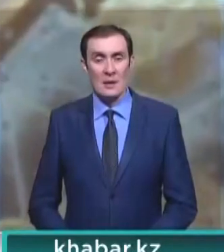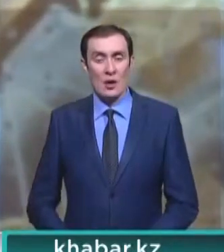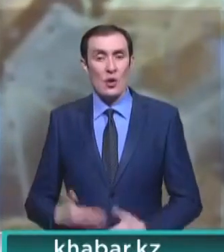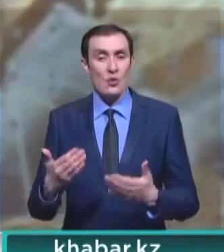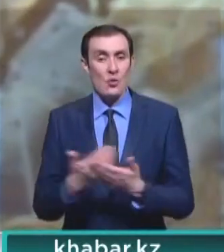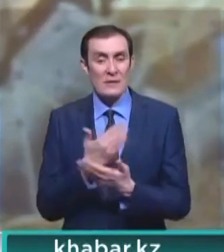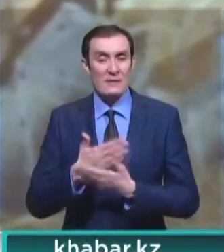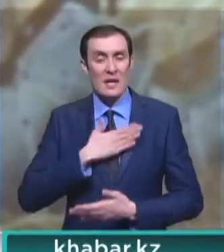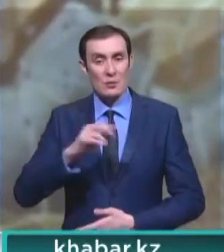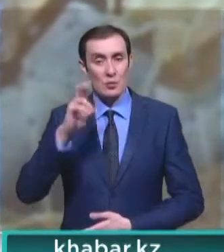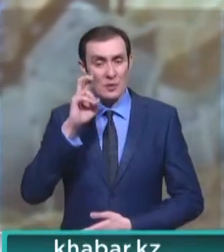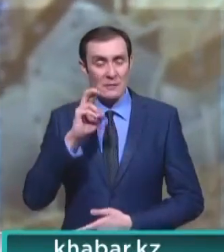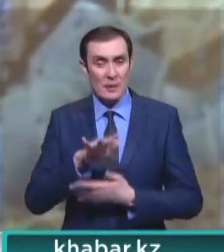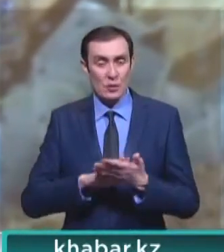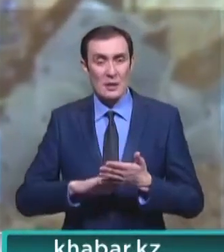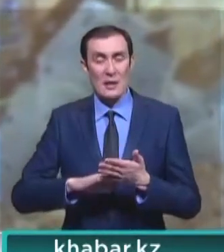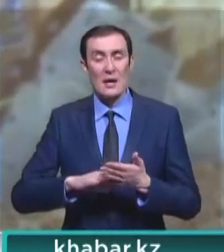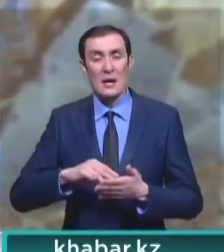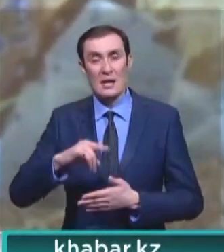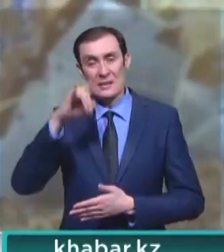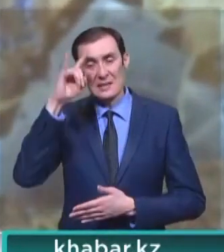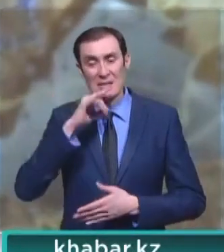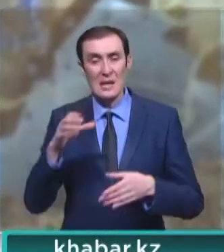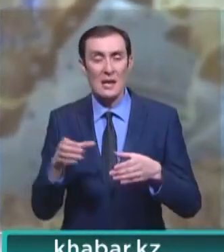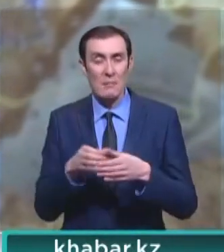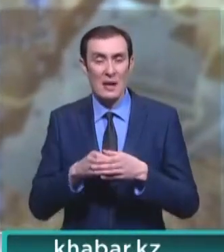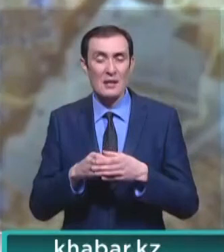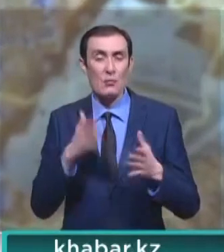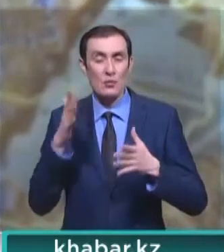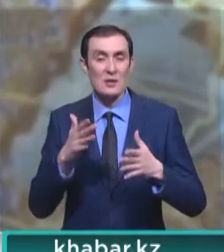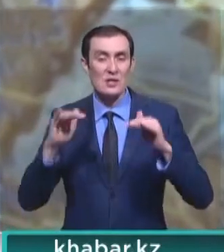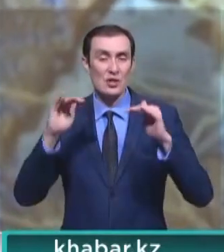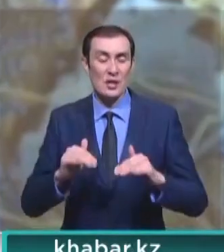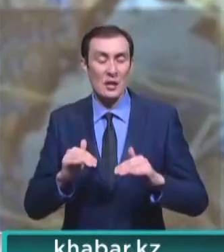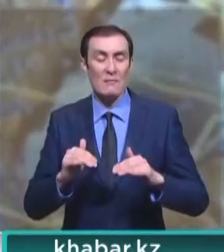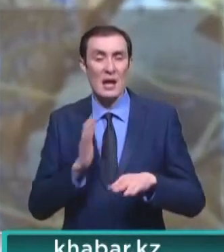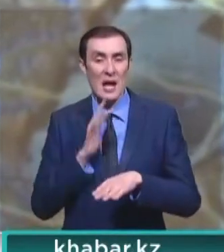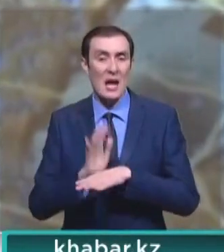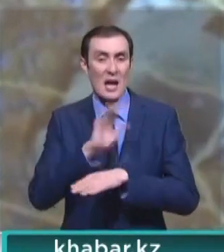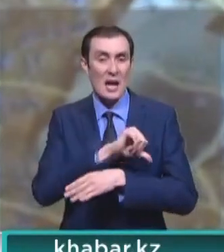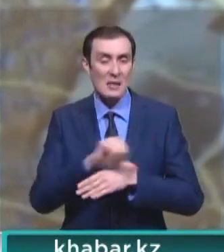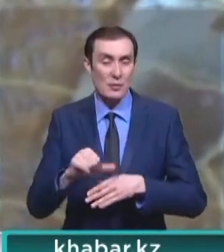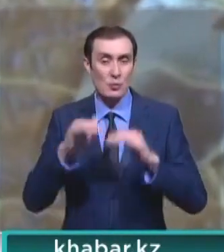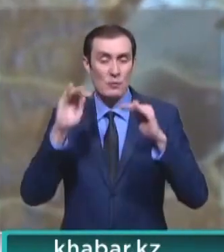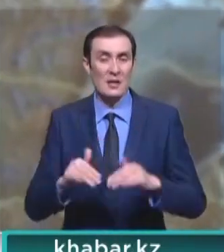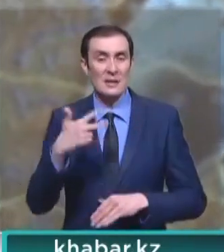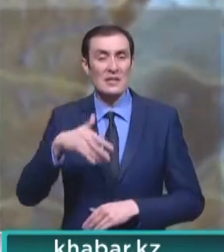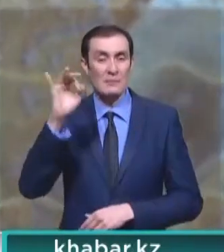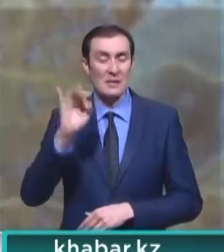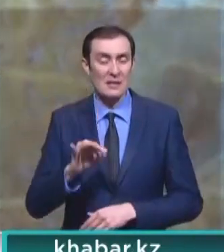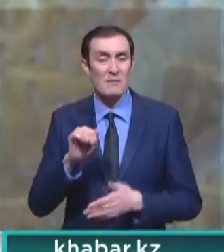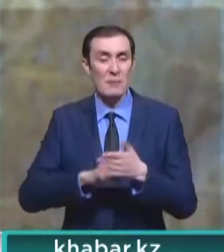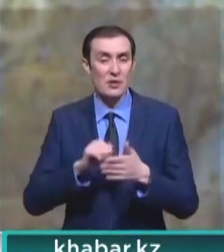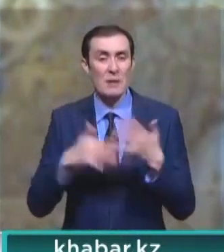Но вернемся к событиям в нашей стране. Казахстанские мукомолы обеспокоены снижением экспорта отечественной муки, уровень которого упал на треть.